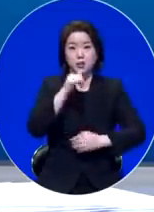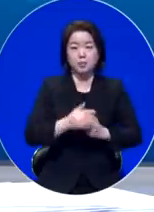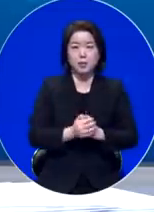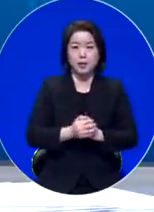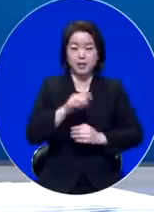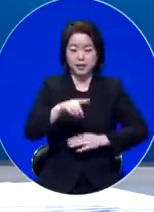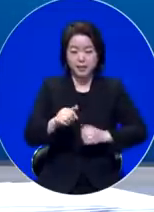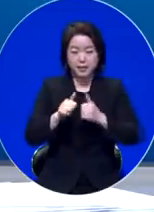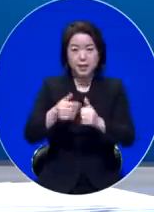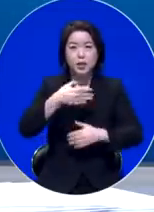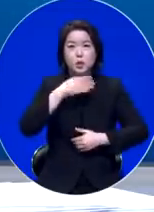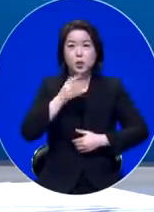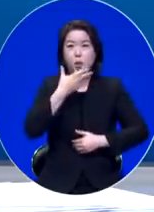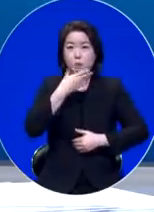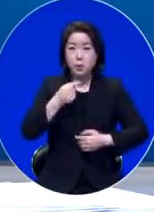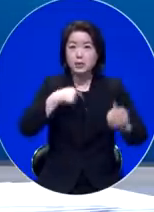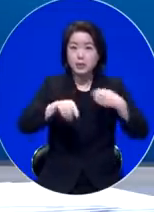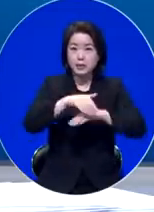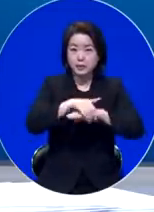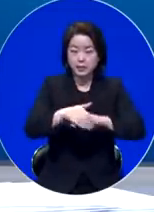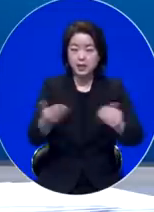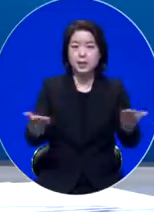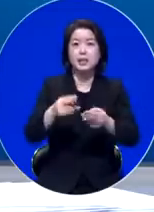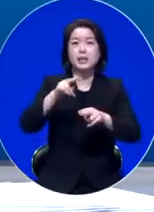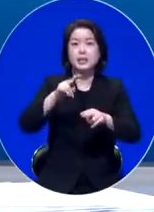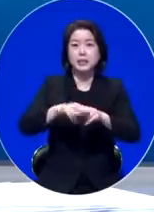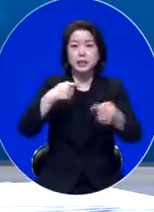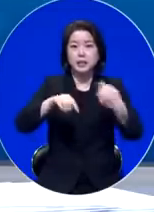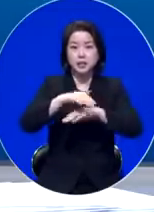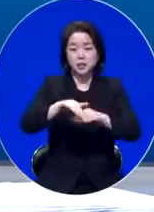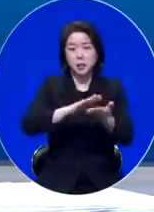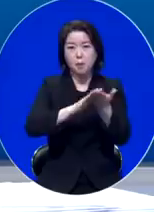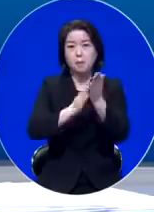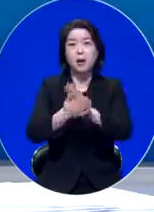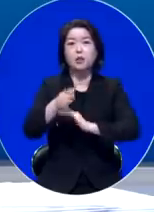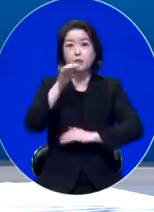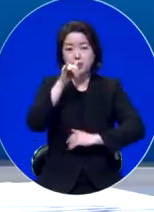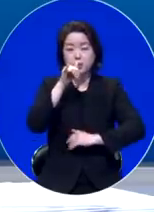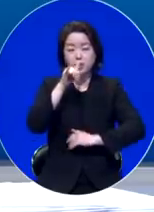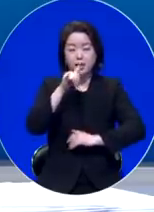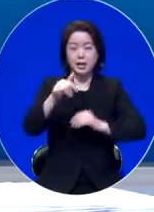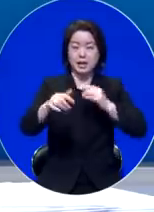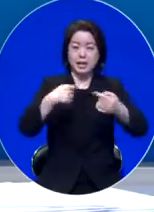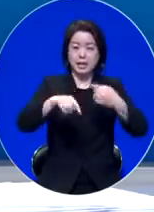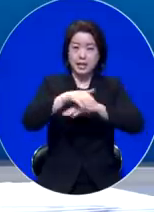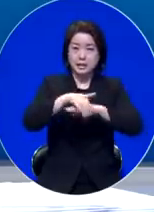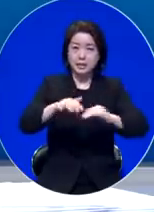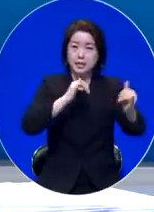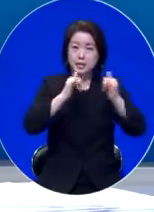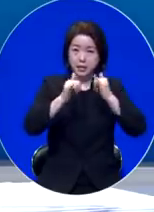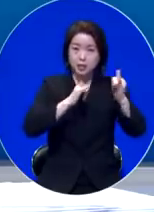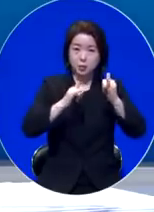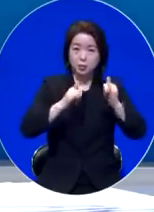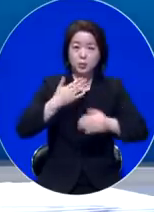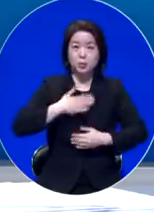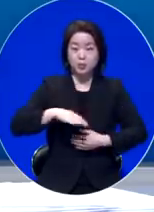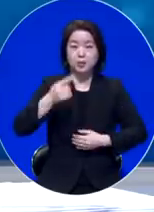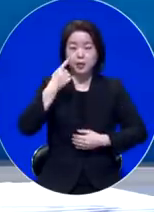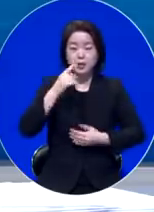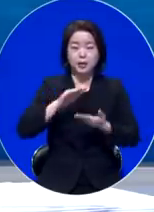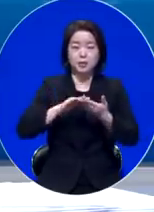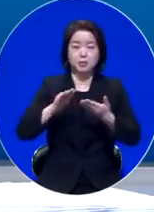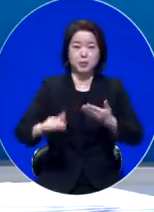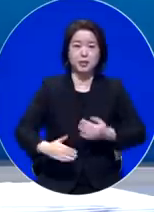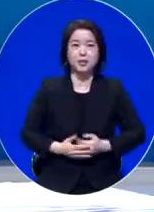이에 따른 노인 복지 정책과 일자리 정책 또 변화하고 있습니다 정책 인터뷰 장진아 국민 기자가 자세히